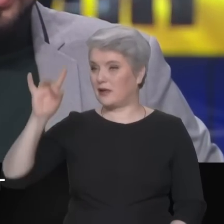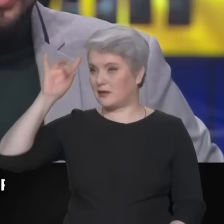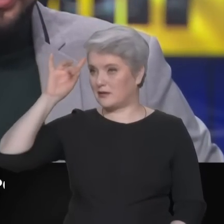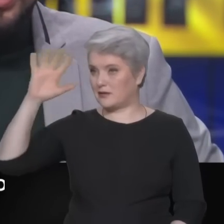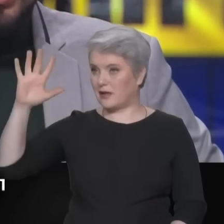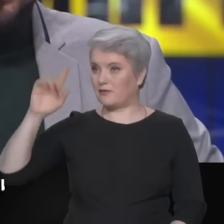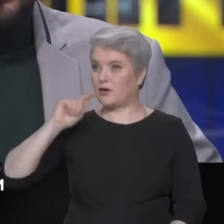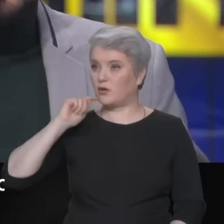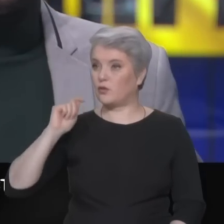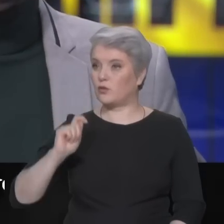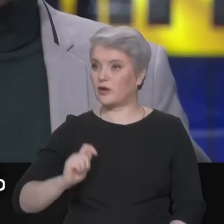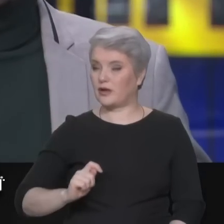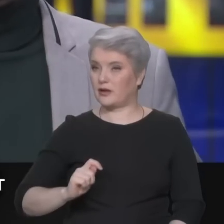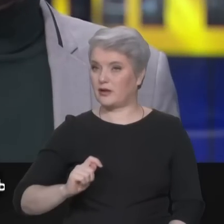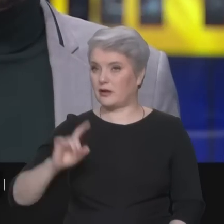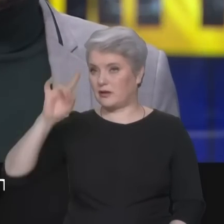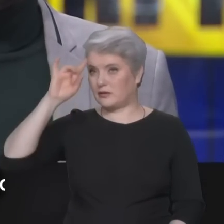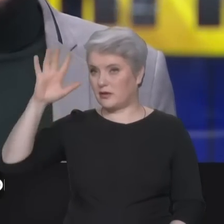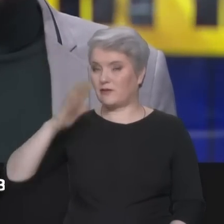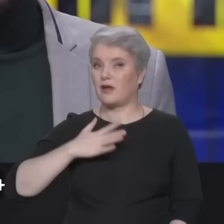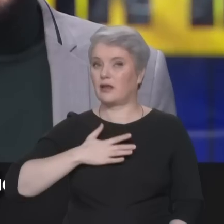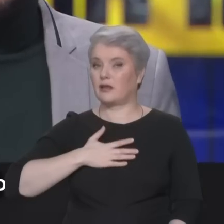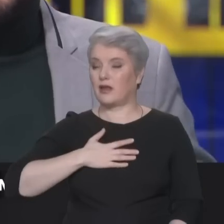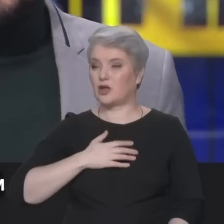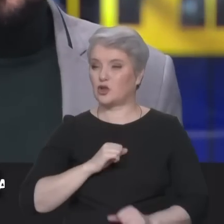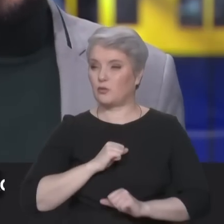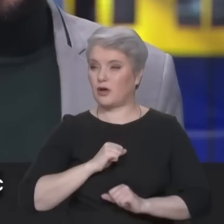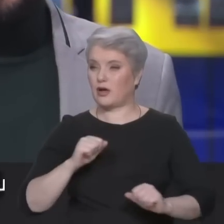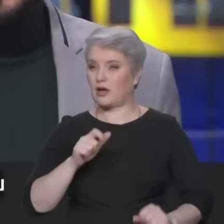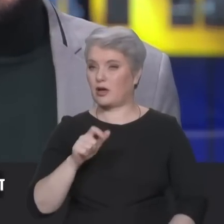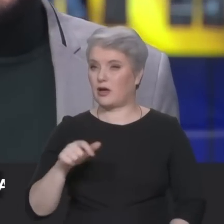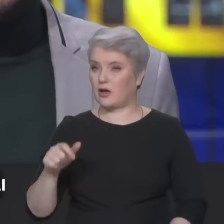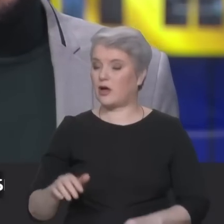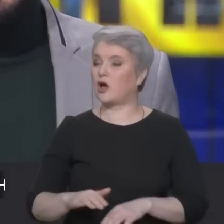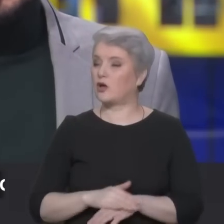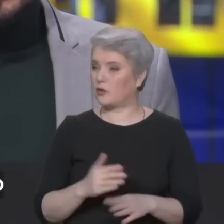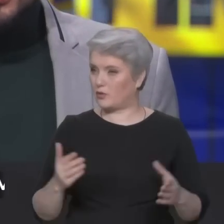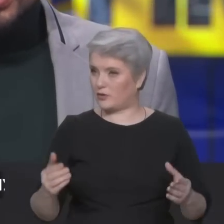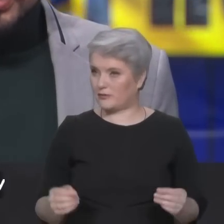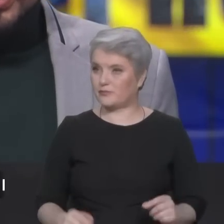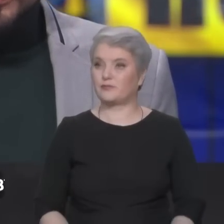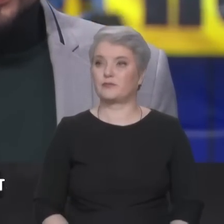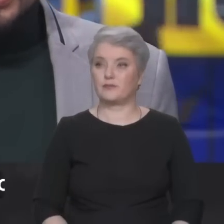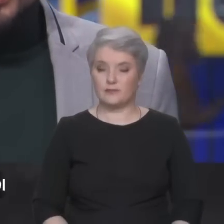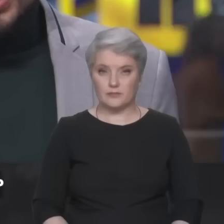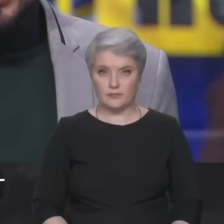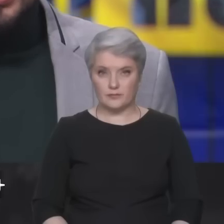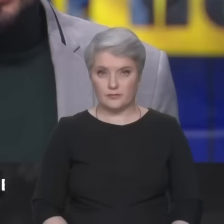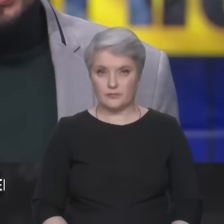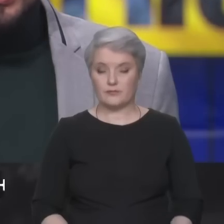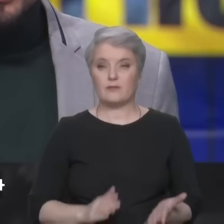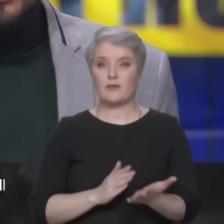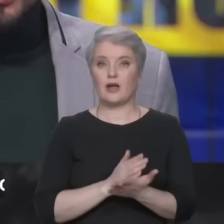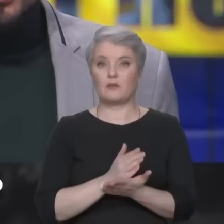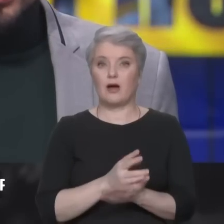в етері телемарафону. По вашому напрямку, по зоні відповідальності. Дивіться, мапа